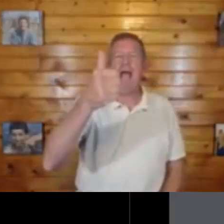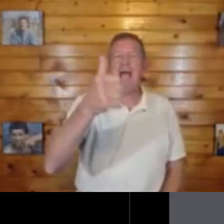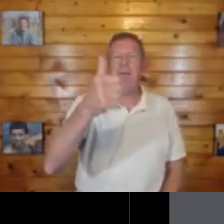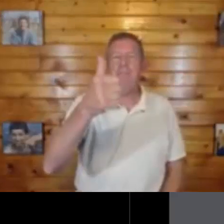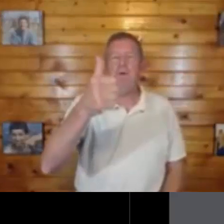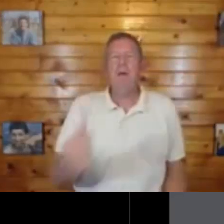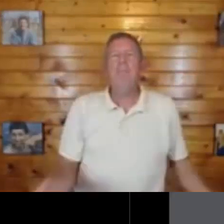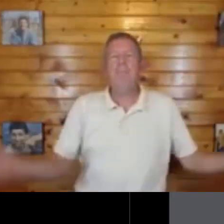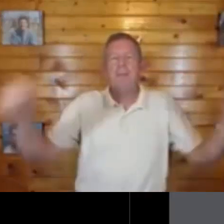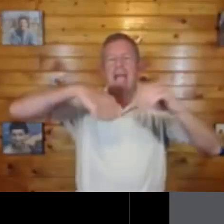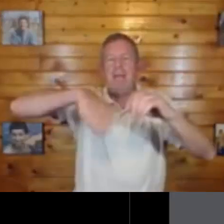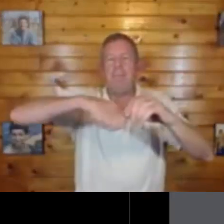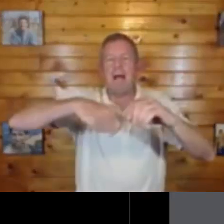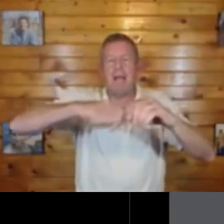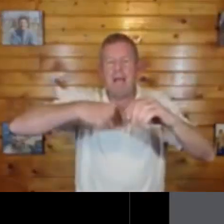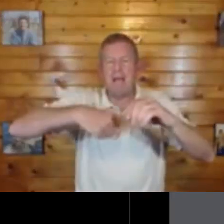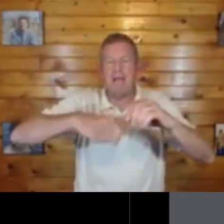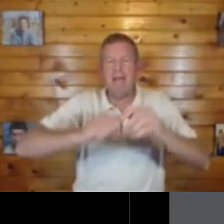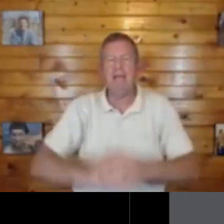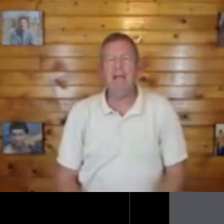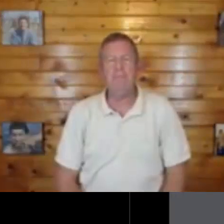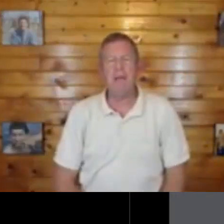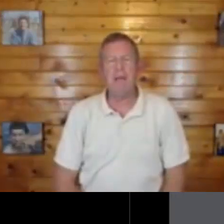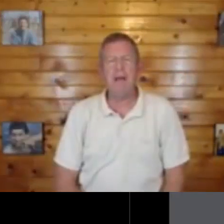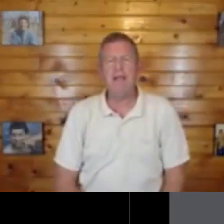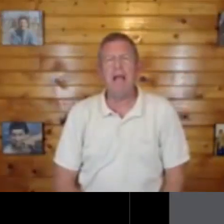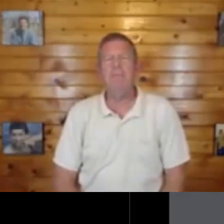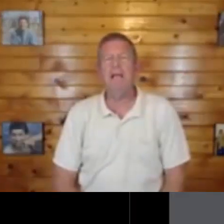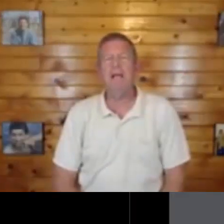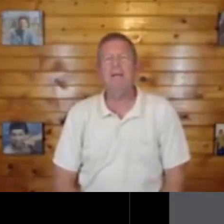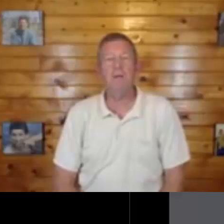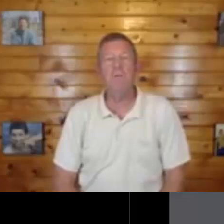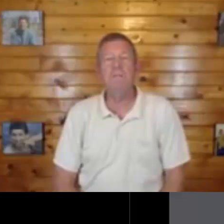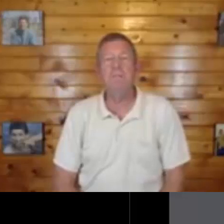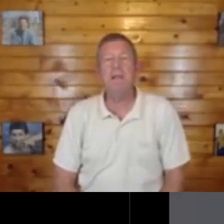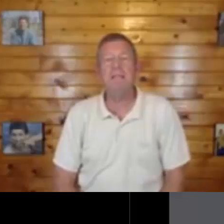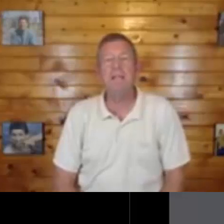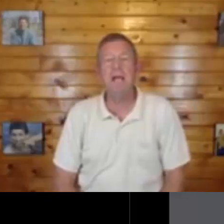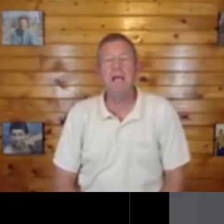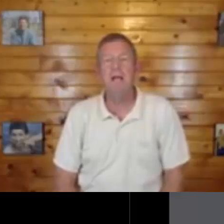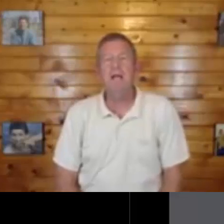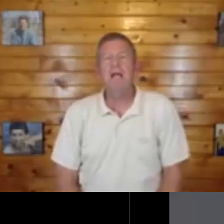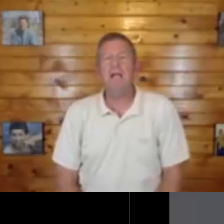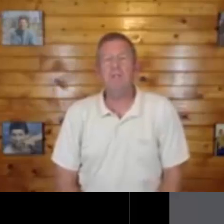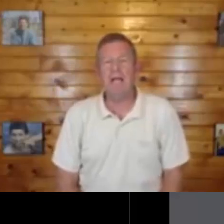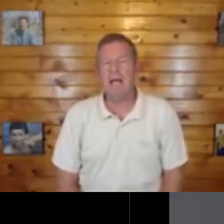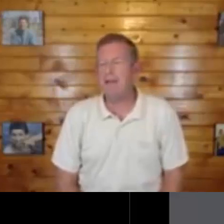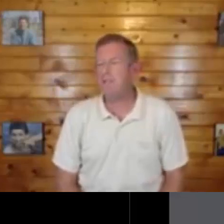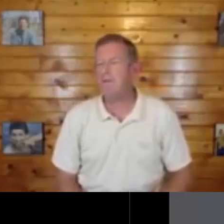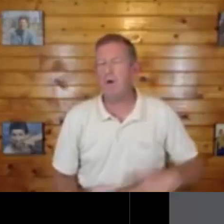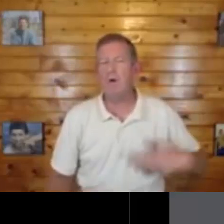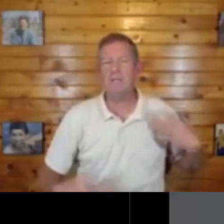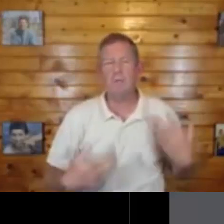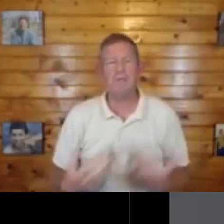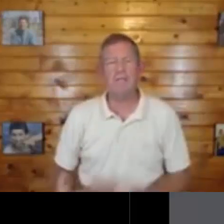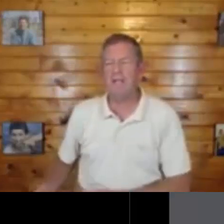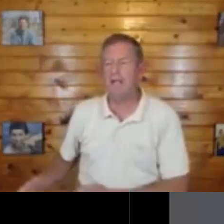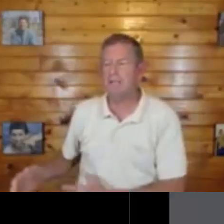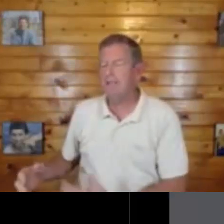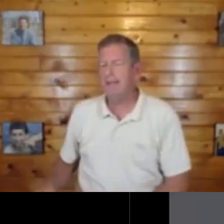elle aime préparer la cuisine mexicaine. Enchiladas,